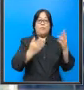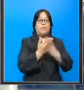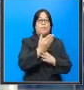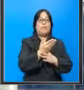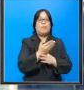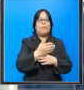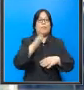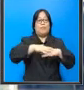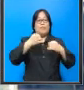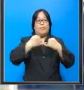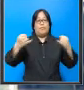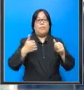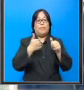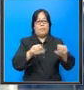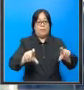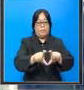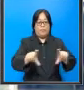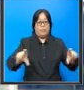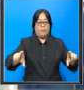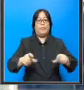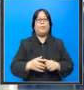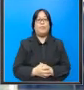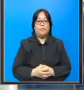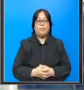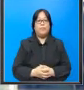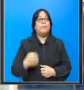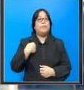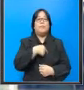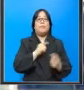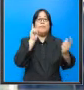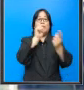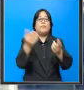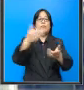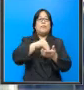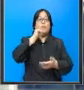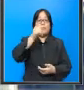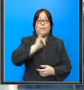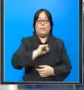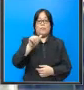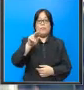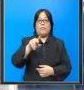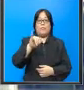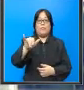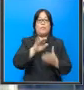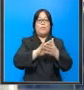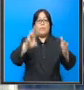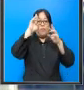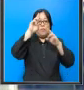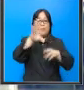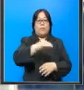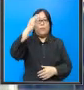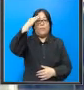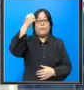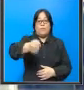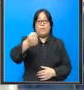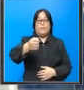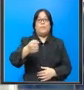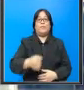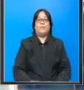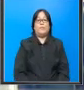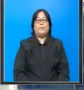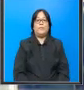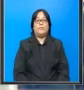Bolehkah yang rumah menterinya tekan bagi sungai-sungai di Kuala Lumpur Apakah